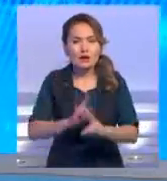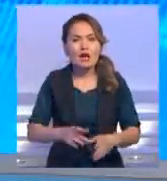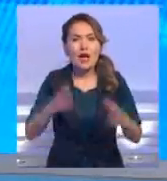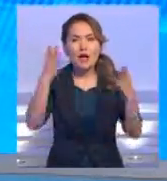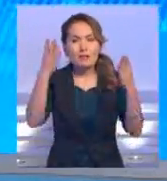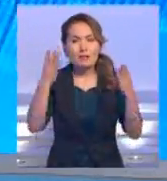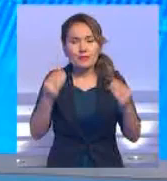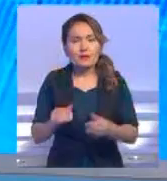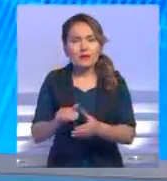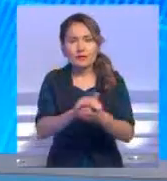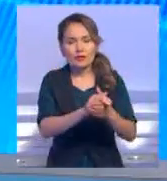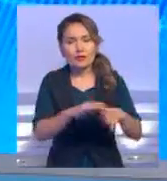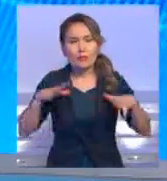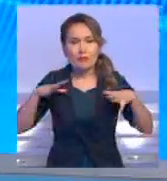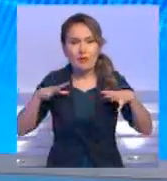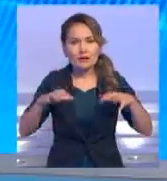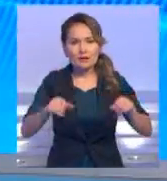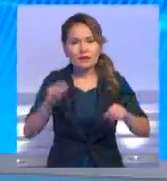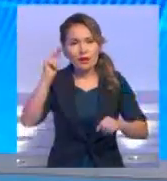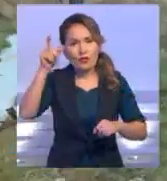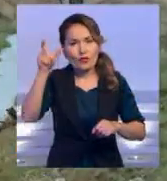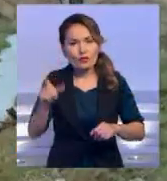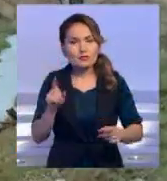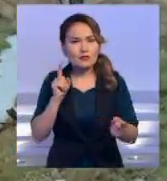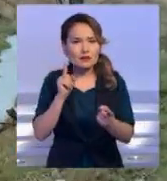батырларымен тілдесіп қайтты.